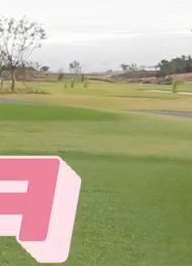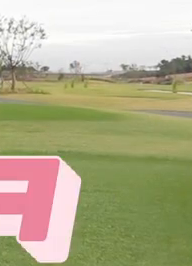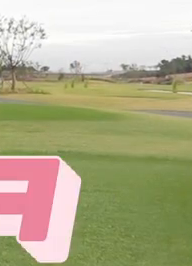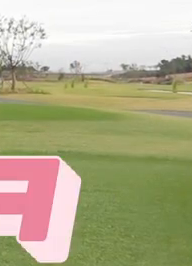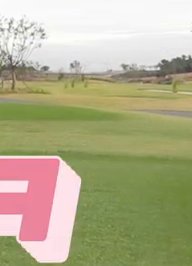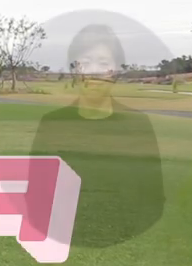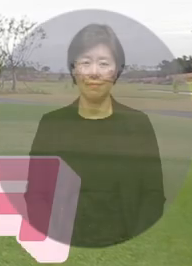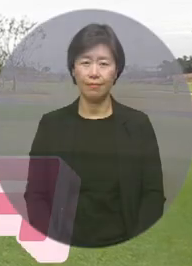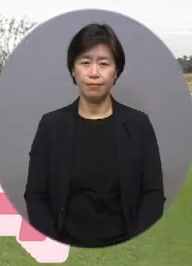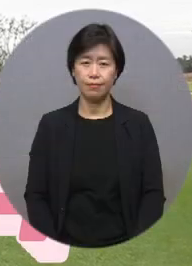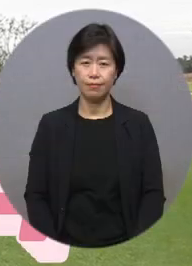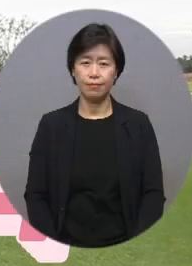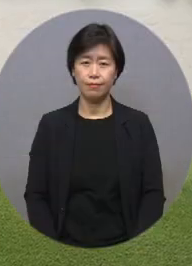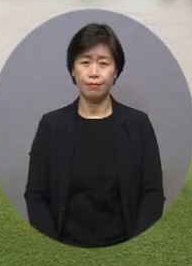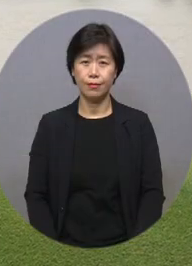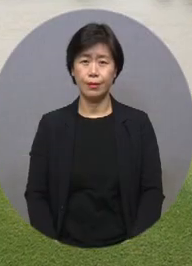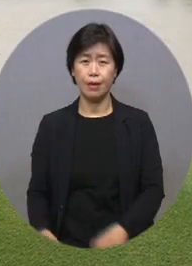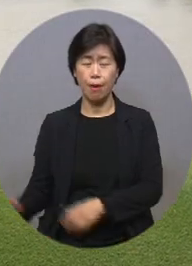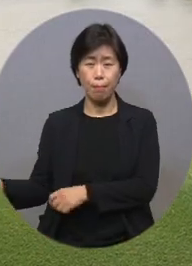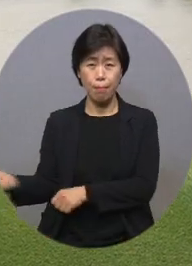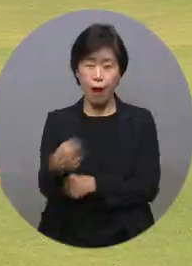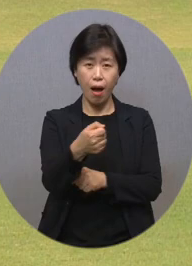아, 어쩌!